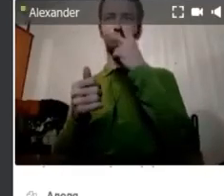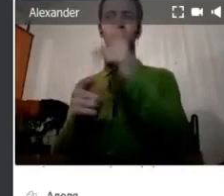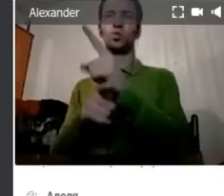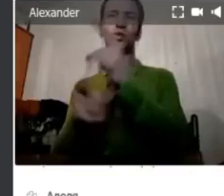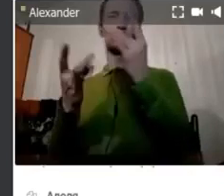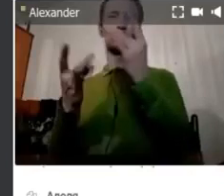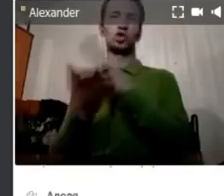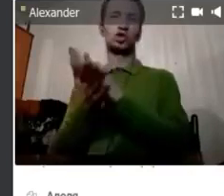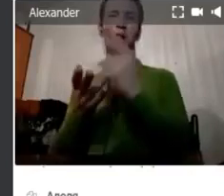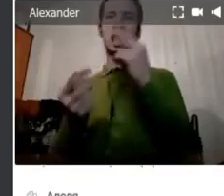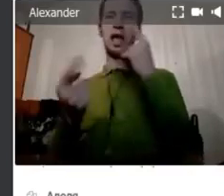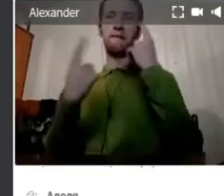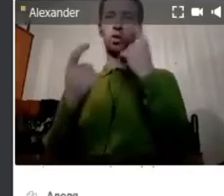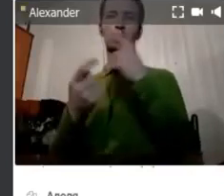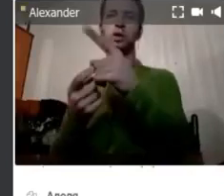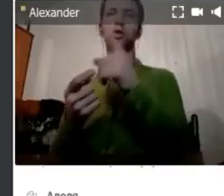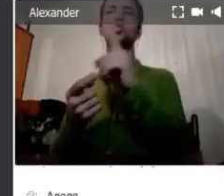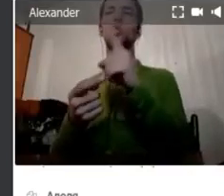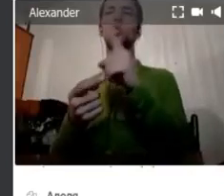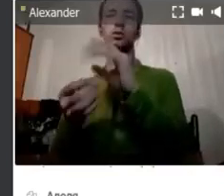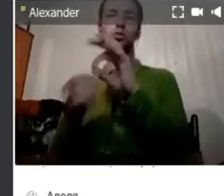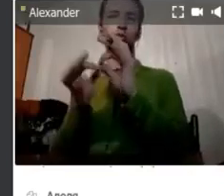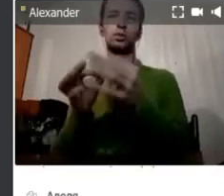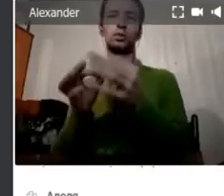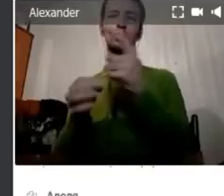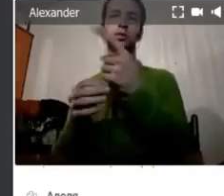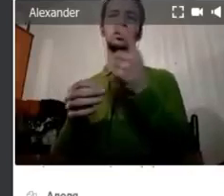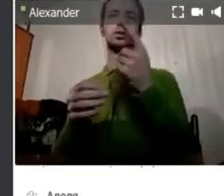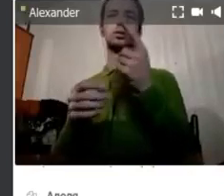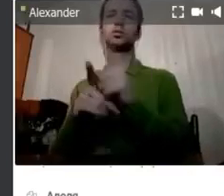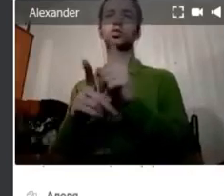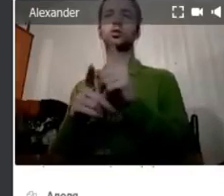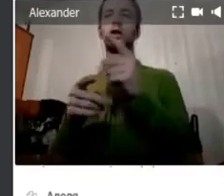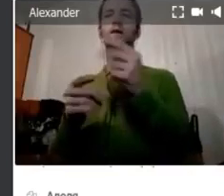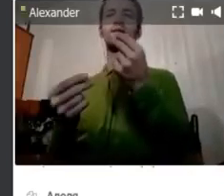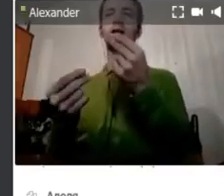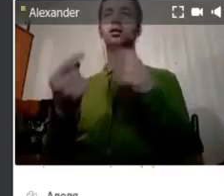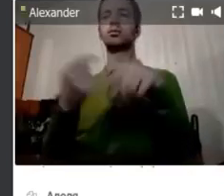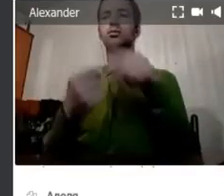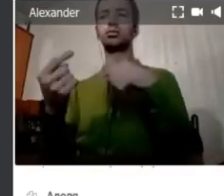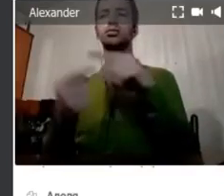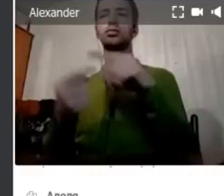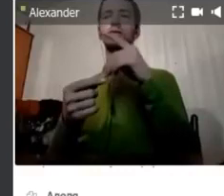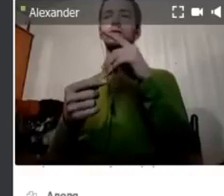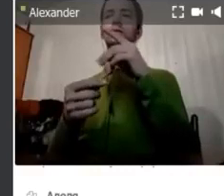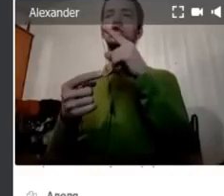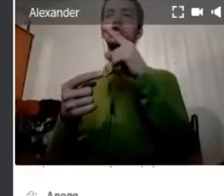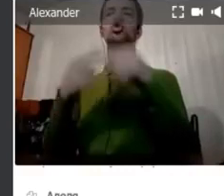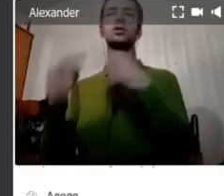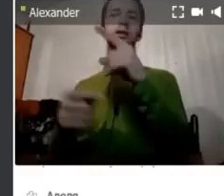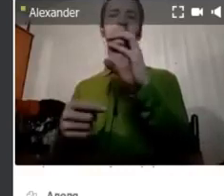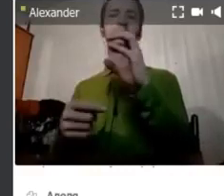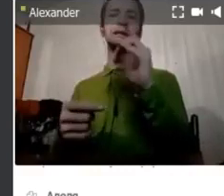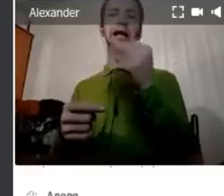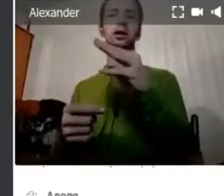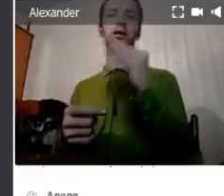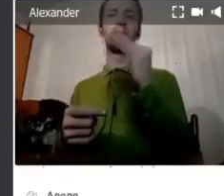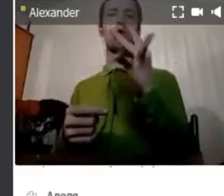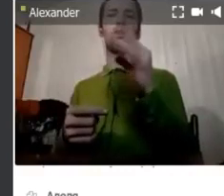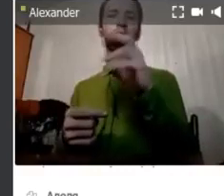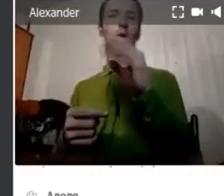Так, еще вопросы какие у нас? Так, Зоя из